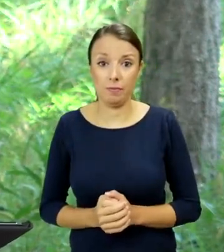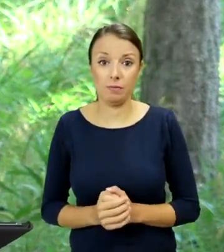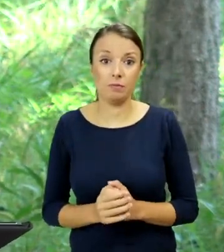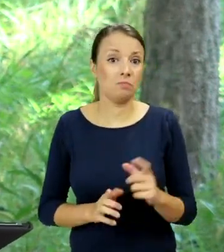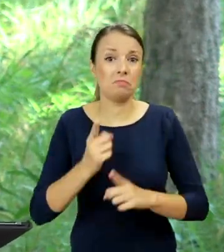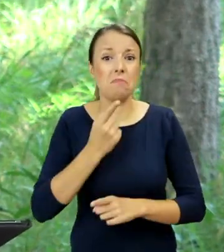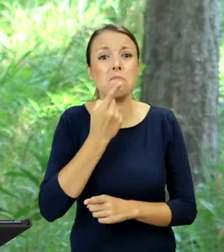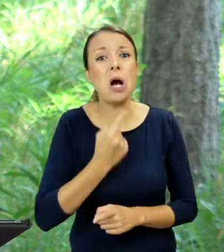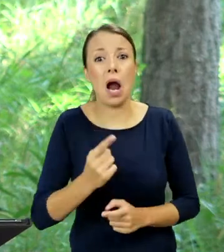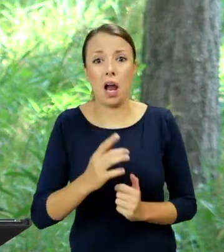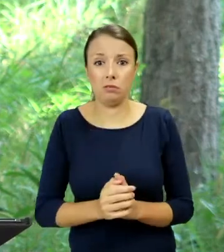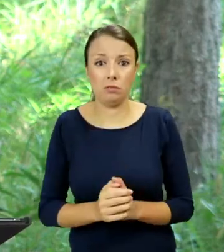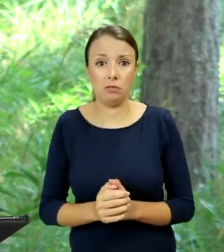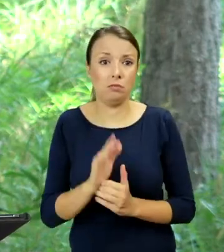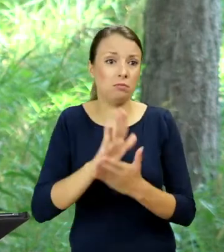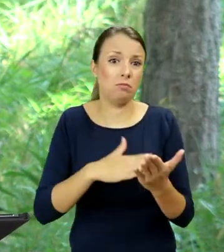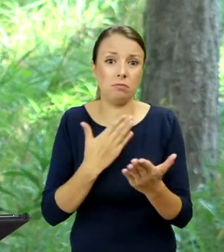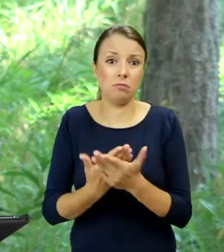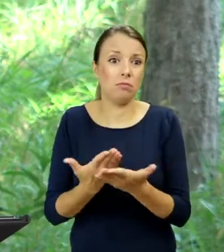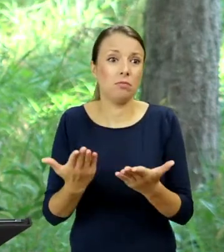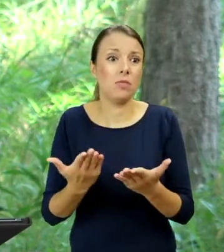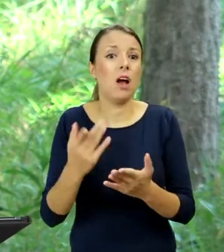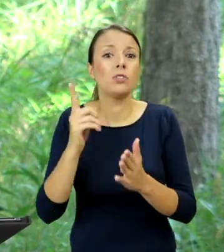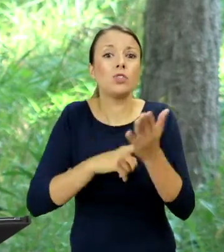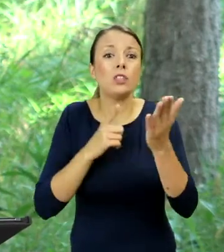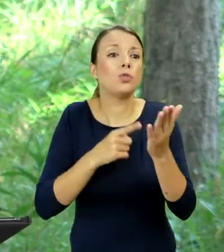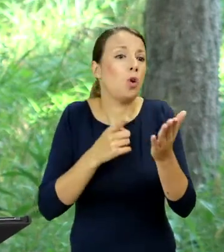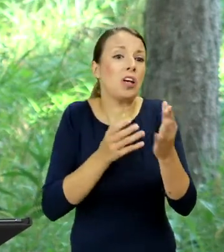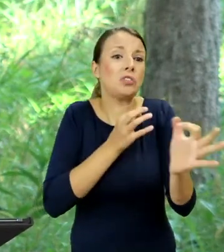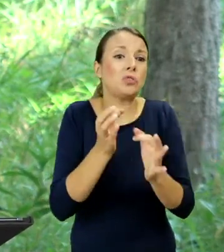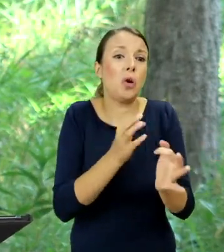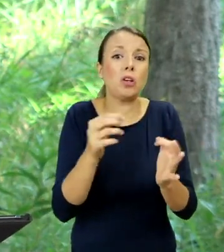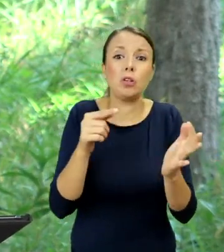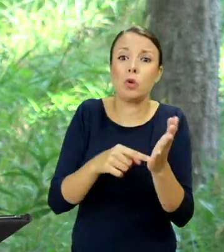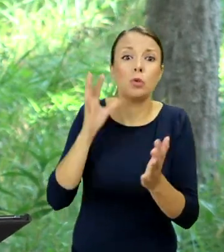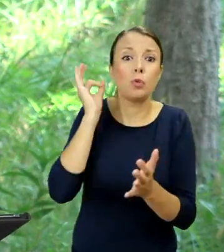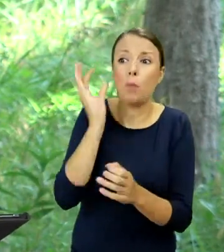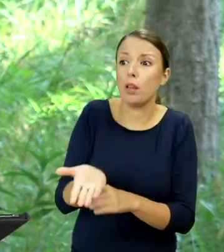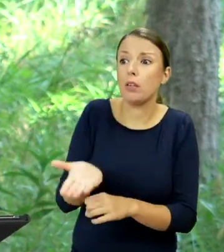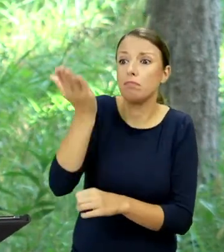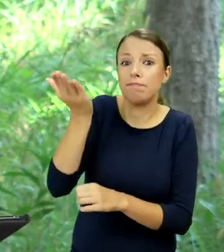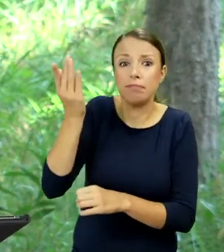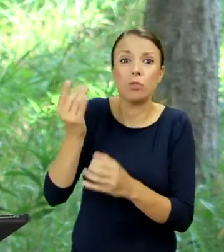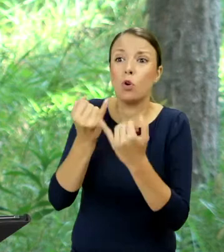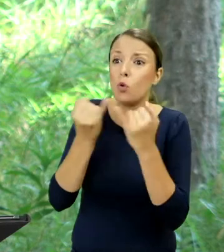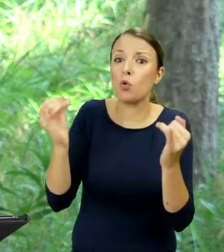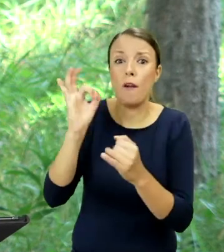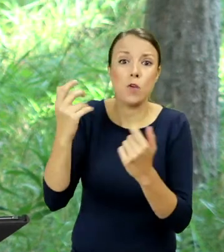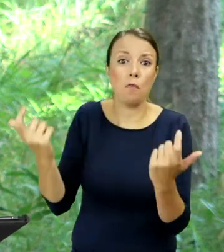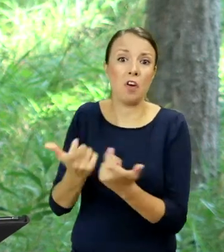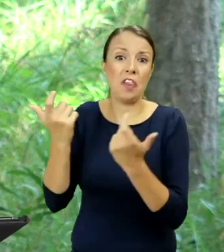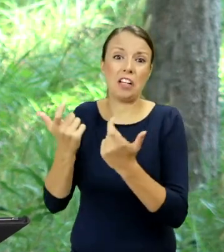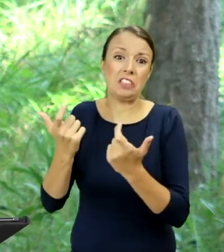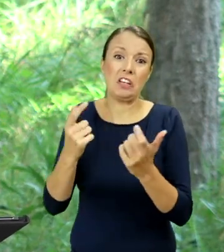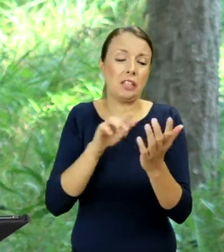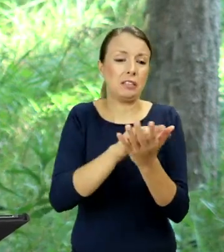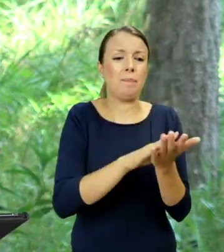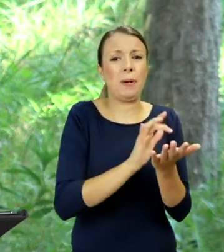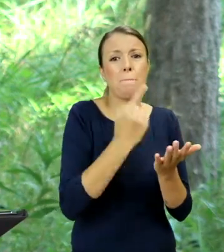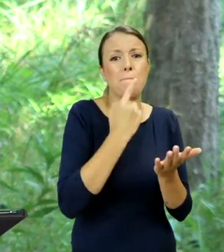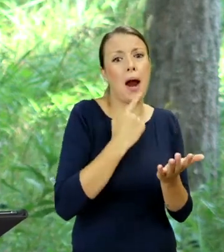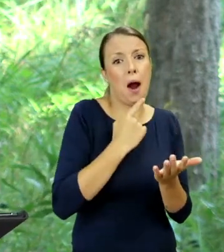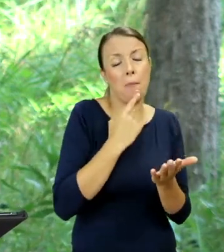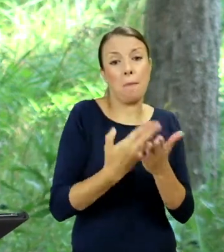rzadziej dostrzeganych i niezapamiętanych często przez historię, kolportowały prasę i